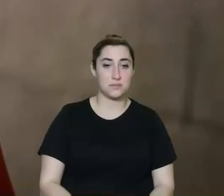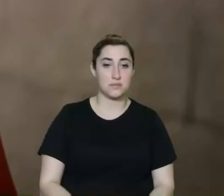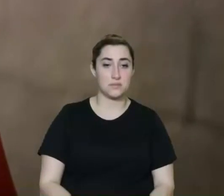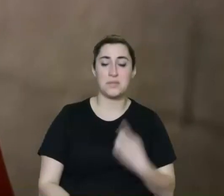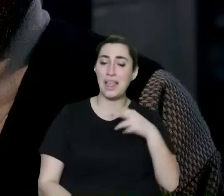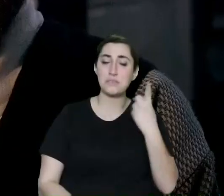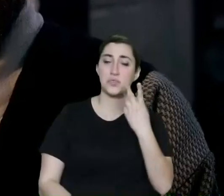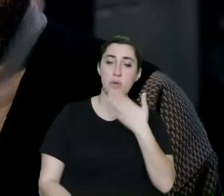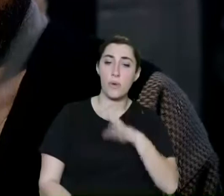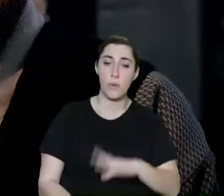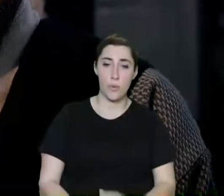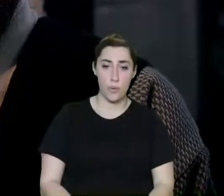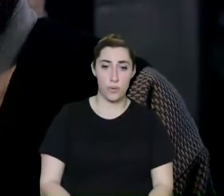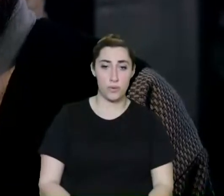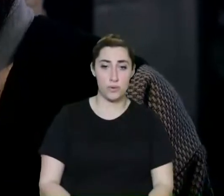Yoktur bir eksiği.